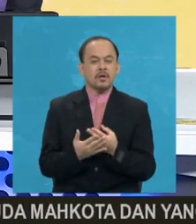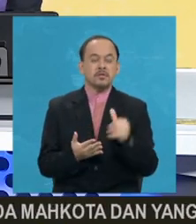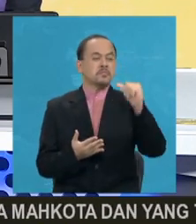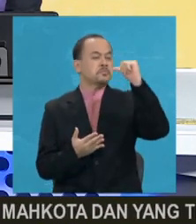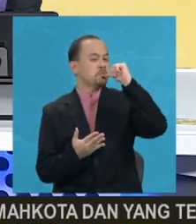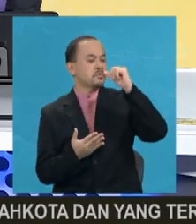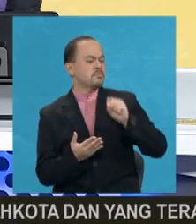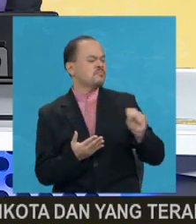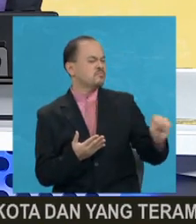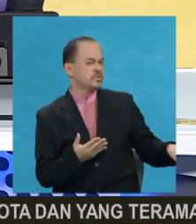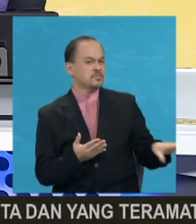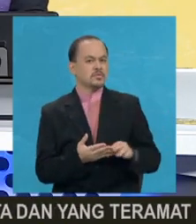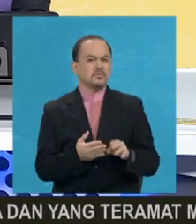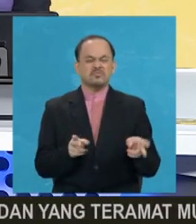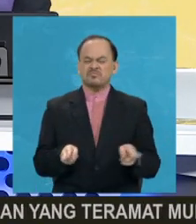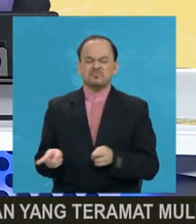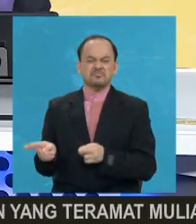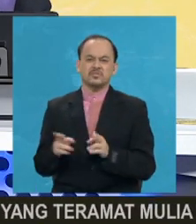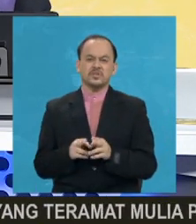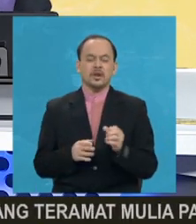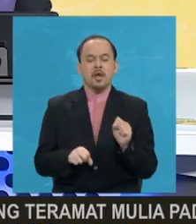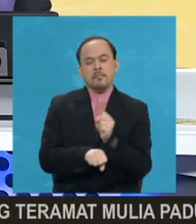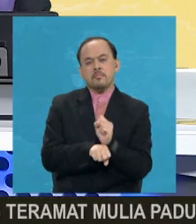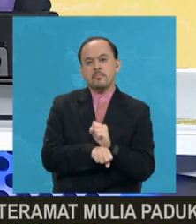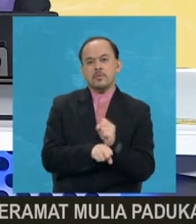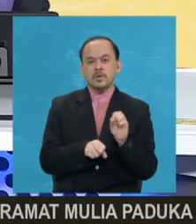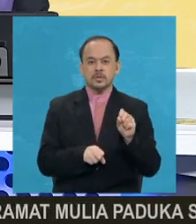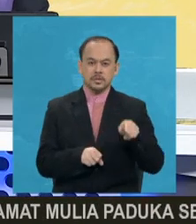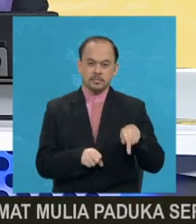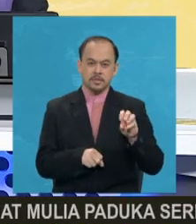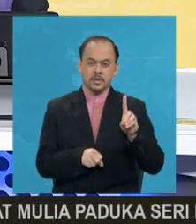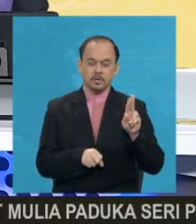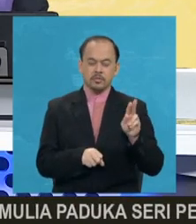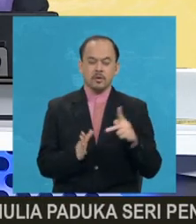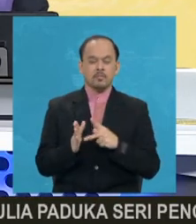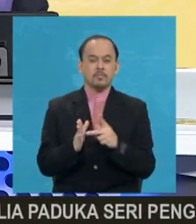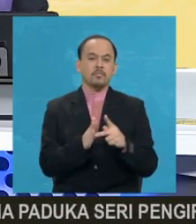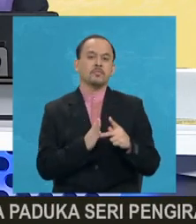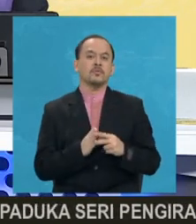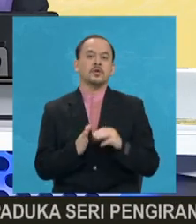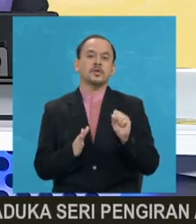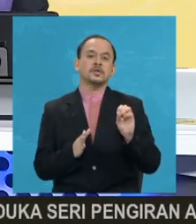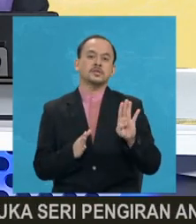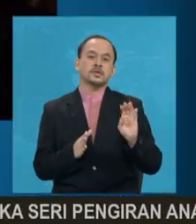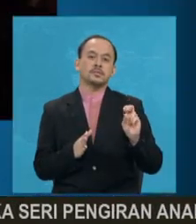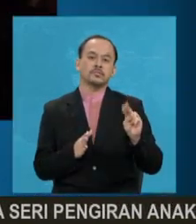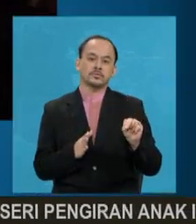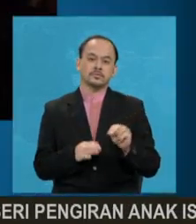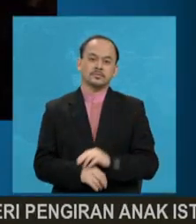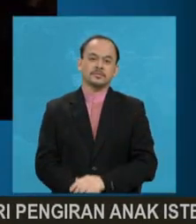ia dapati x'mas operasi bersepadu yang dijalankan di kawasan Kampung sabun Muharram Oke Mencirim